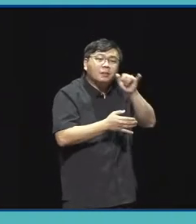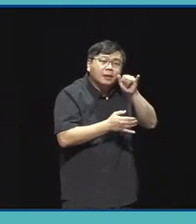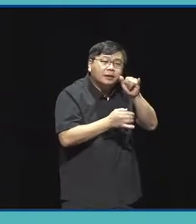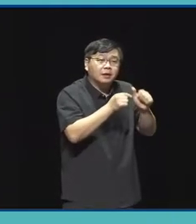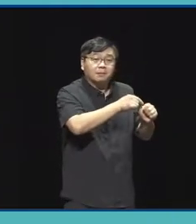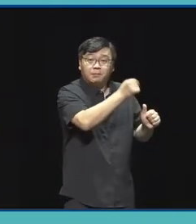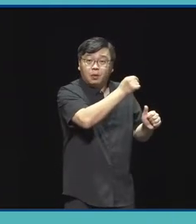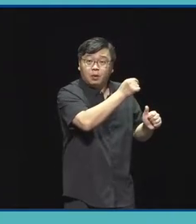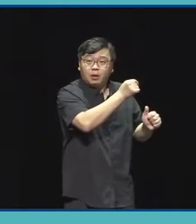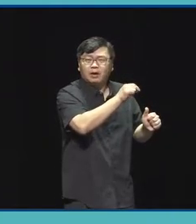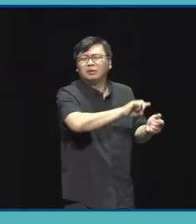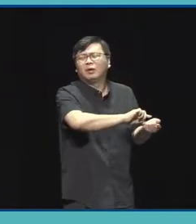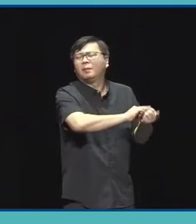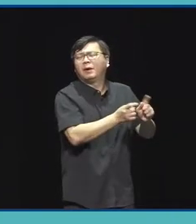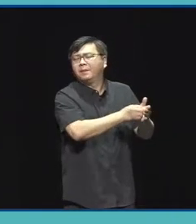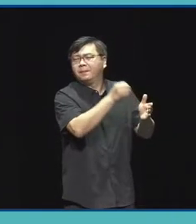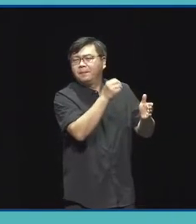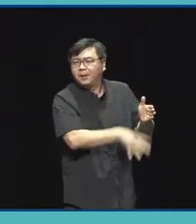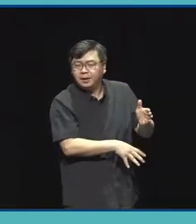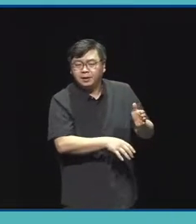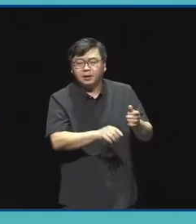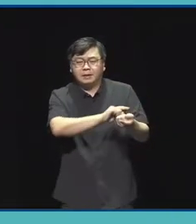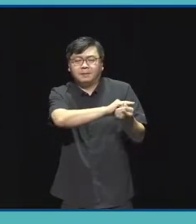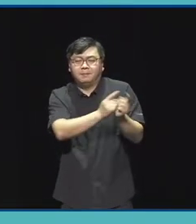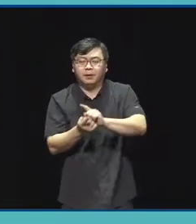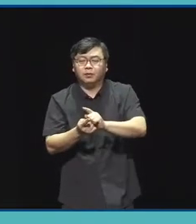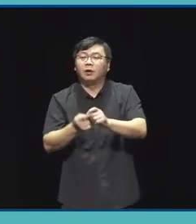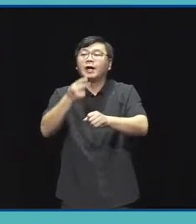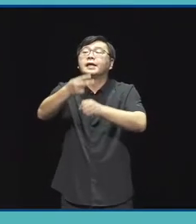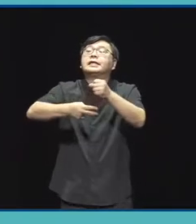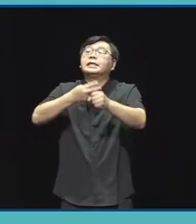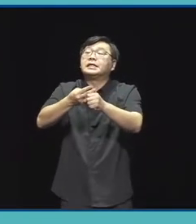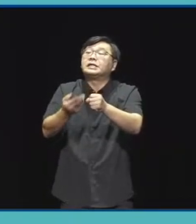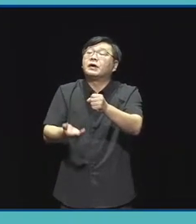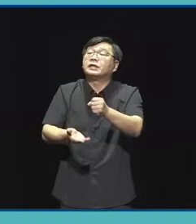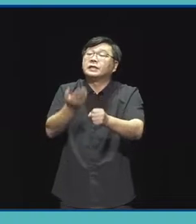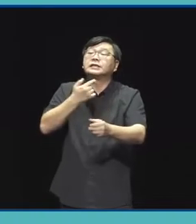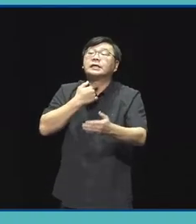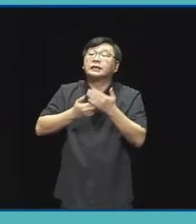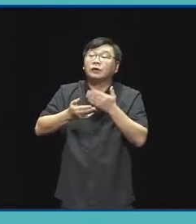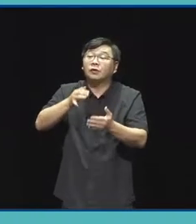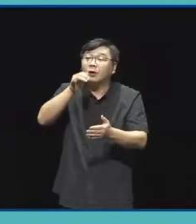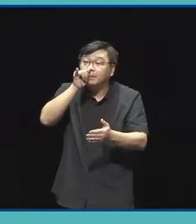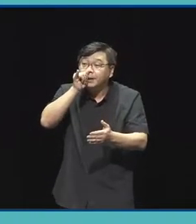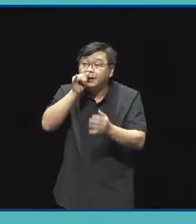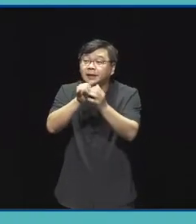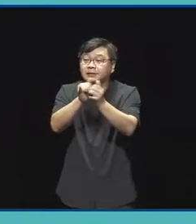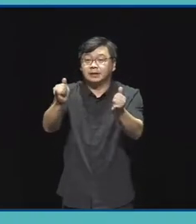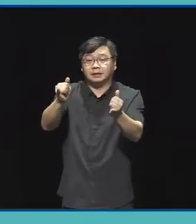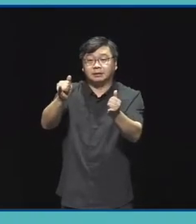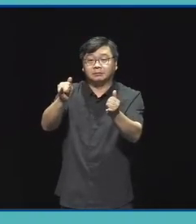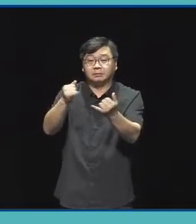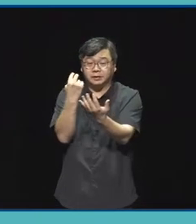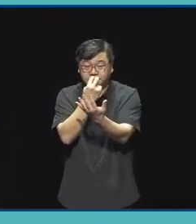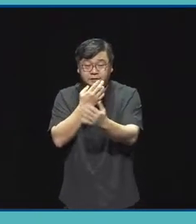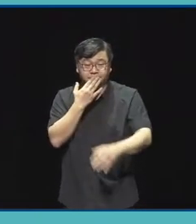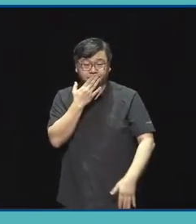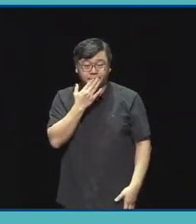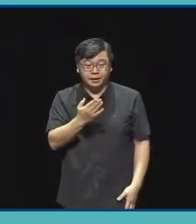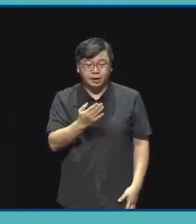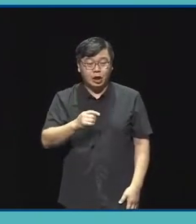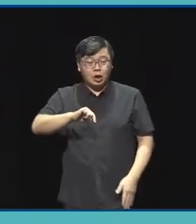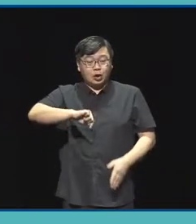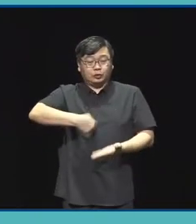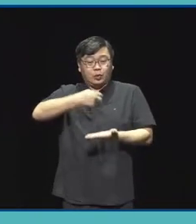했는데 저희가이 부분을 없애고 최소 2년 이상 실적 있는 분을 대상으로 하고 있고요 독립기획자를